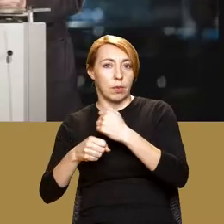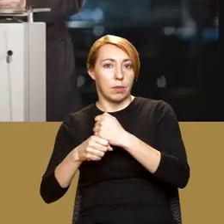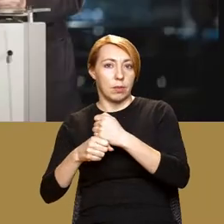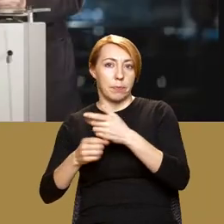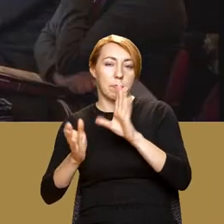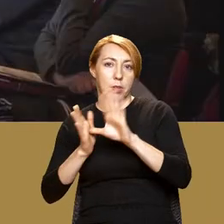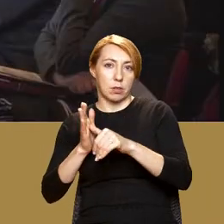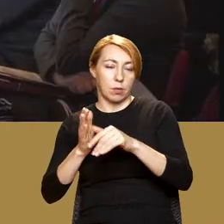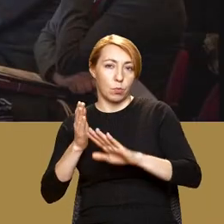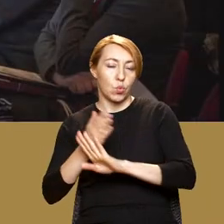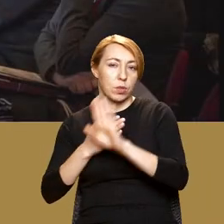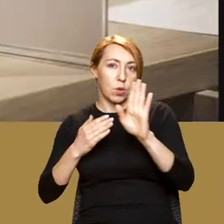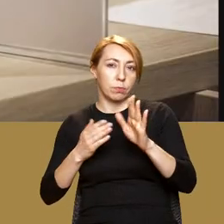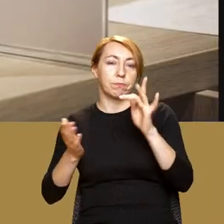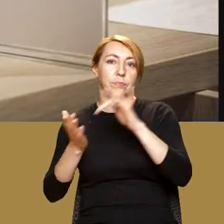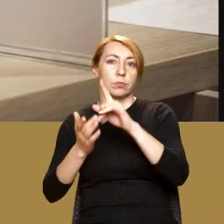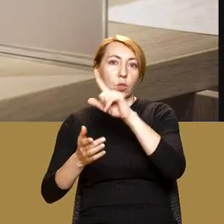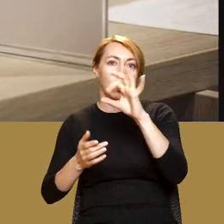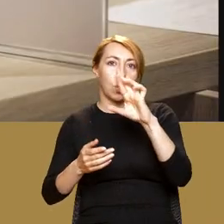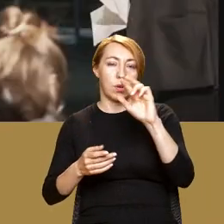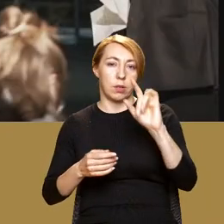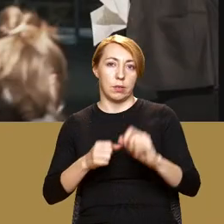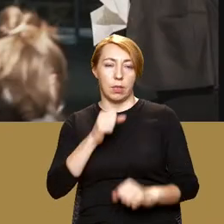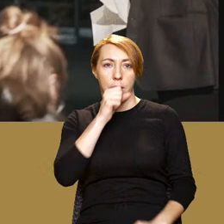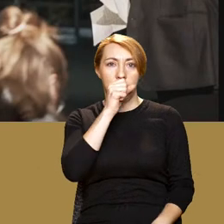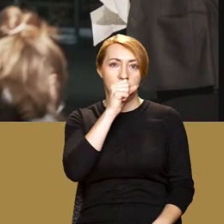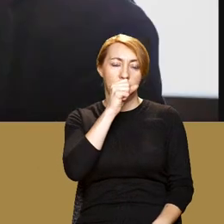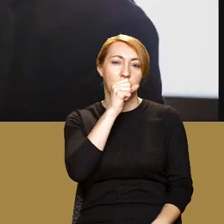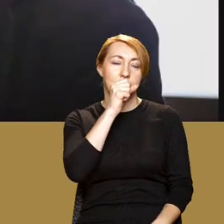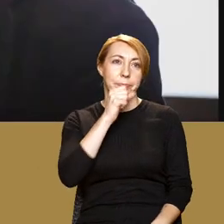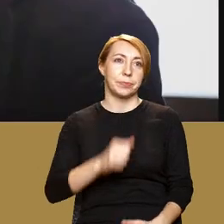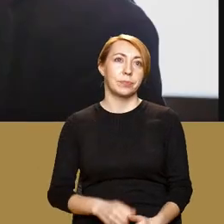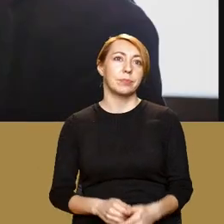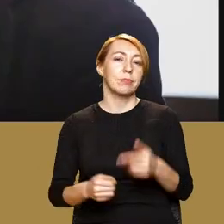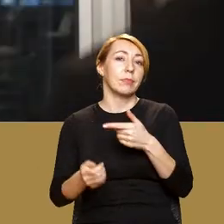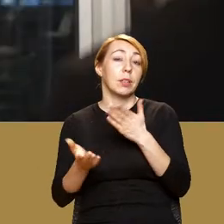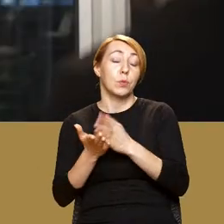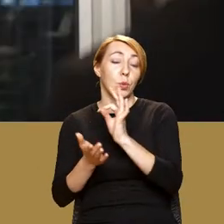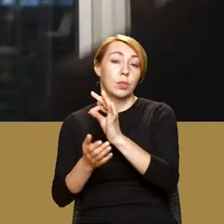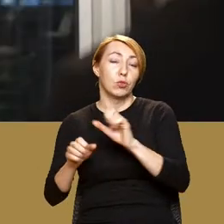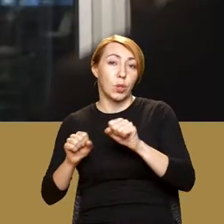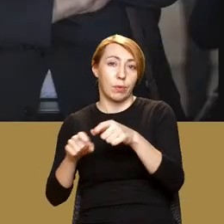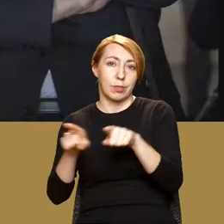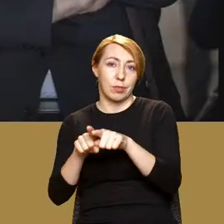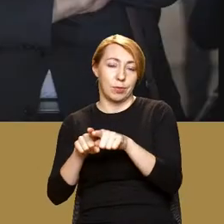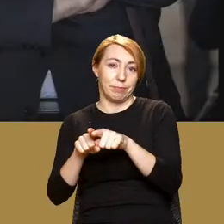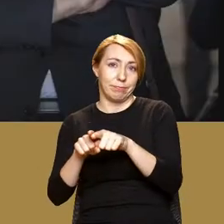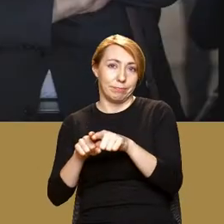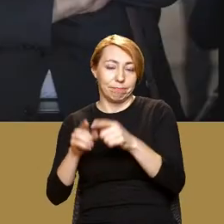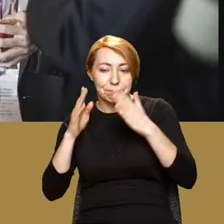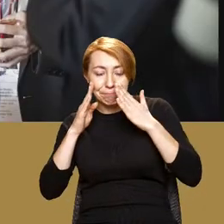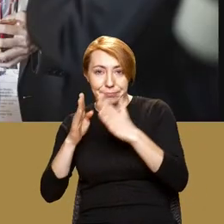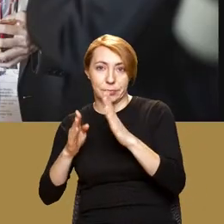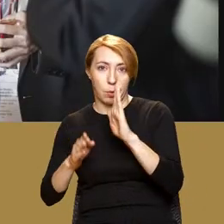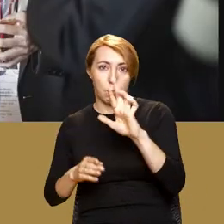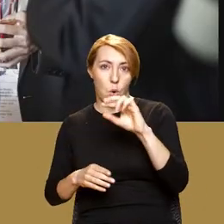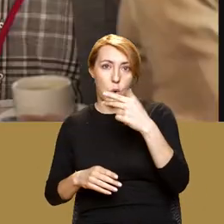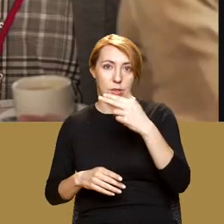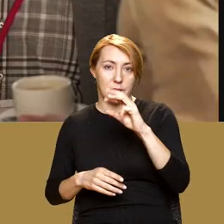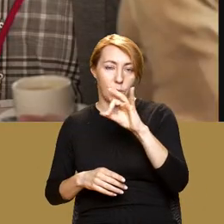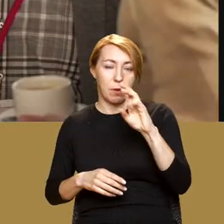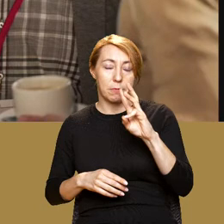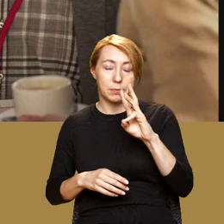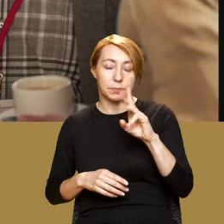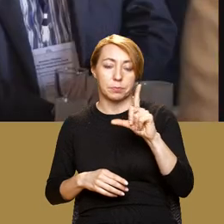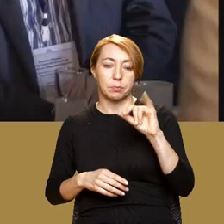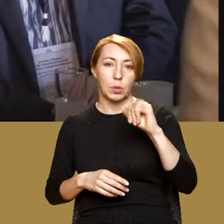Żorach, którego działalność też jest w dużej mierze związana z samą postacią Bronisława Piłsudskiego. Na tej